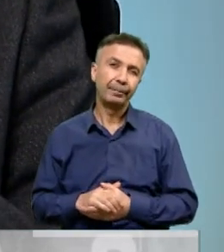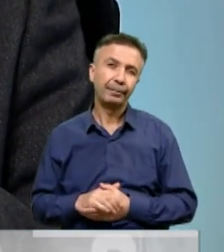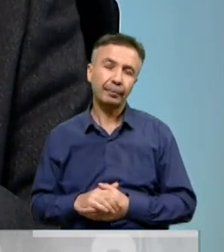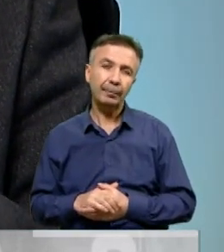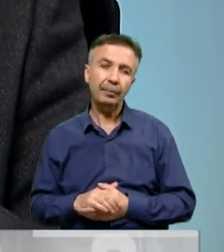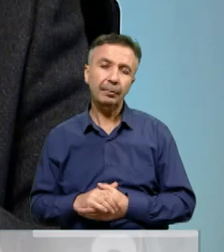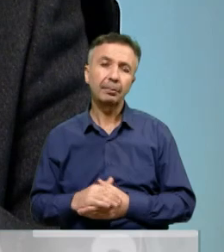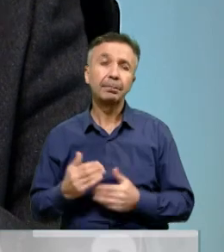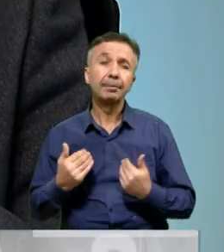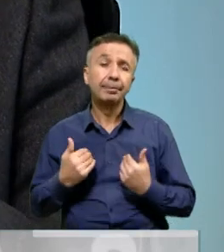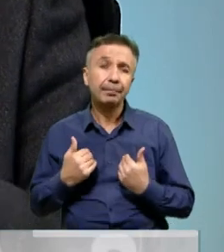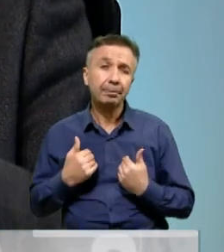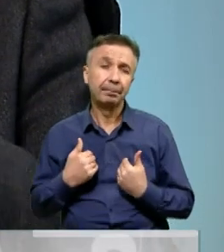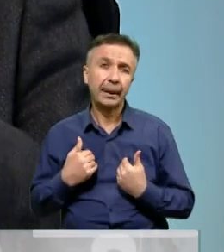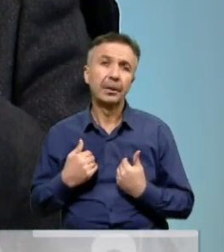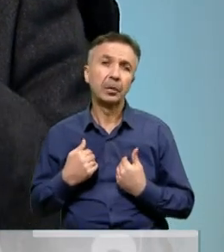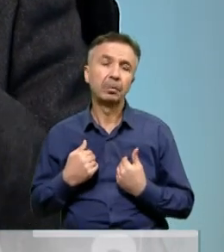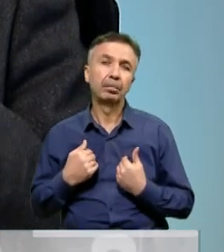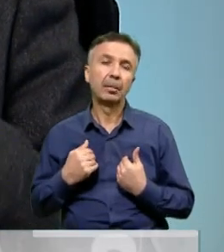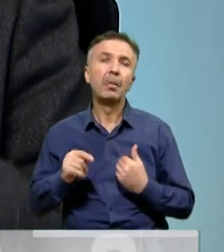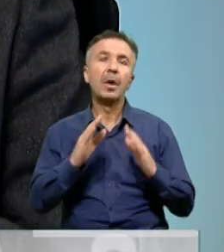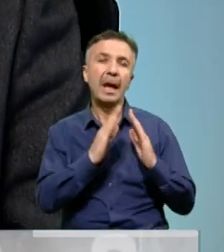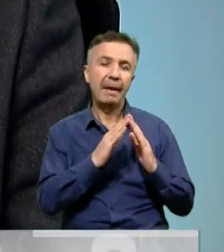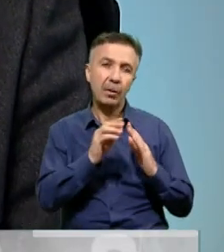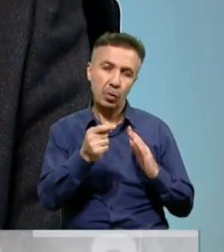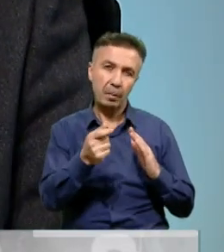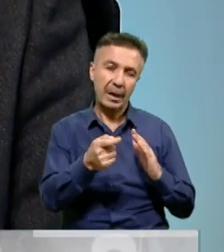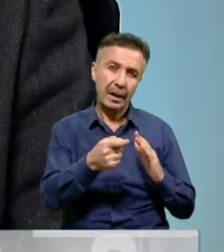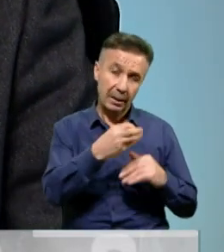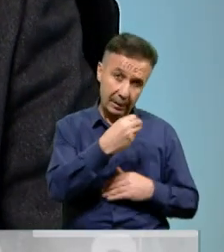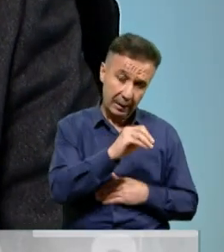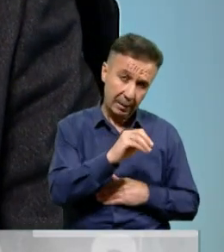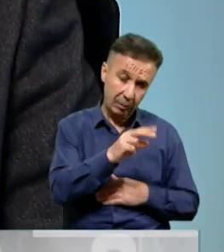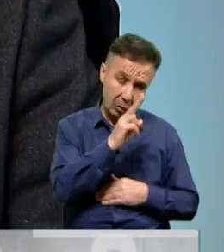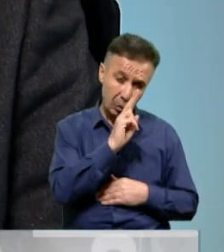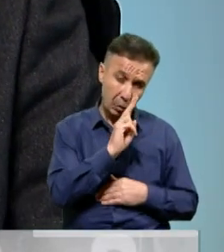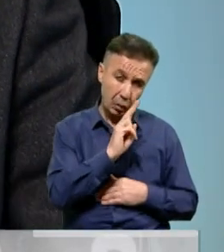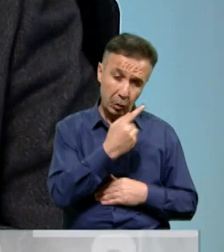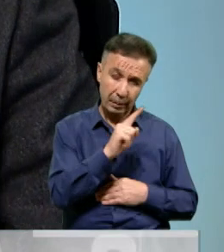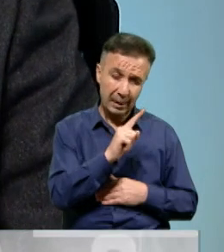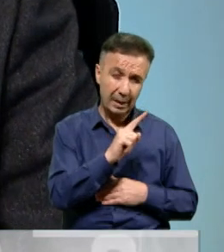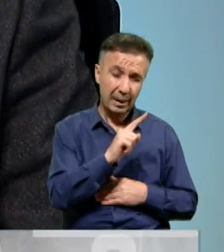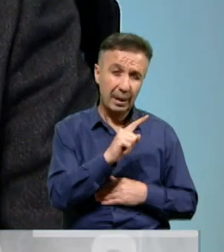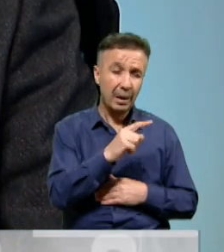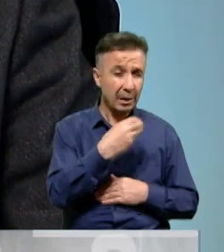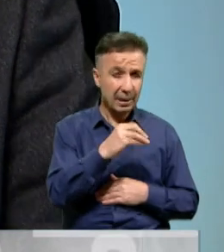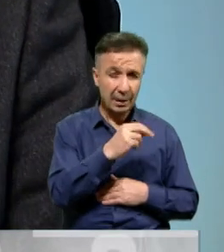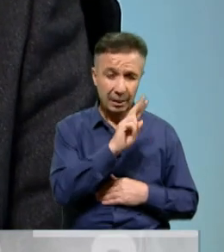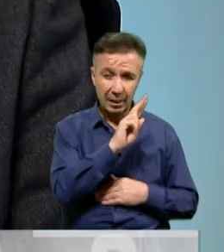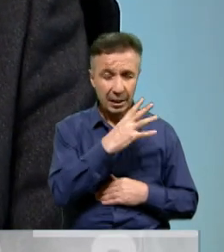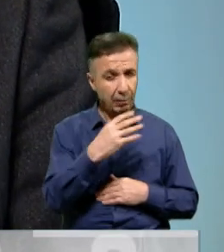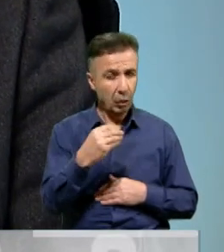yani ben diyor bu evi size şu fiyata sattım, 200 bin liraya sattım, 2 milyona sattım mesela.